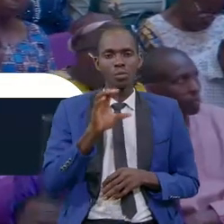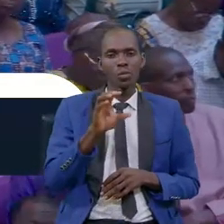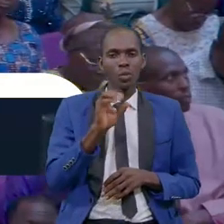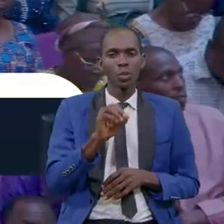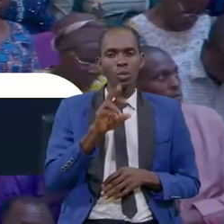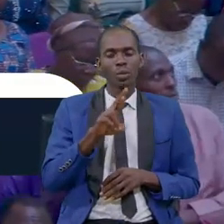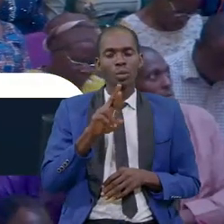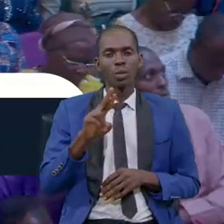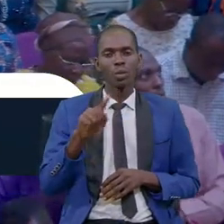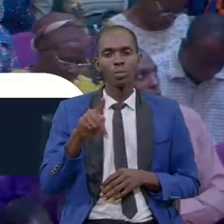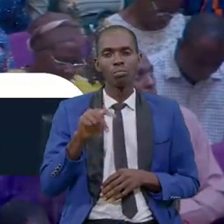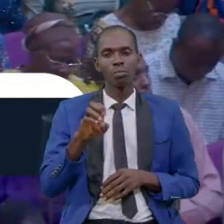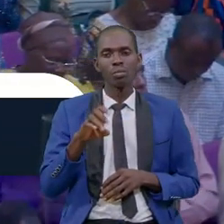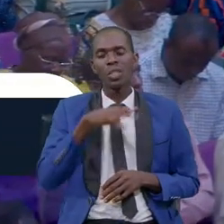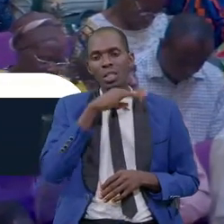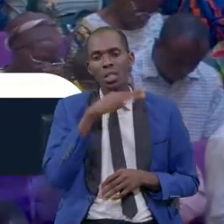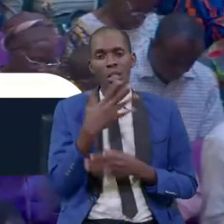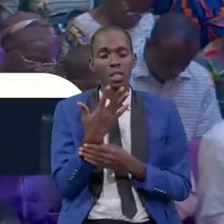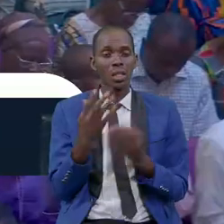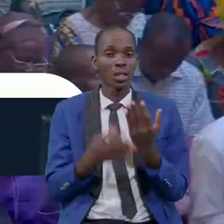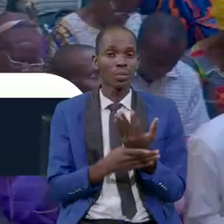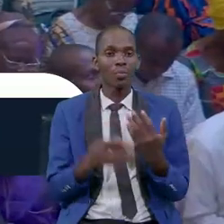mains corrompues et abominables.